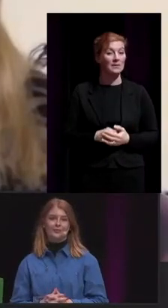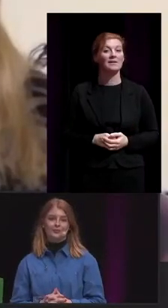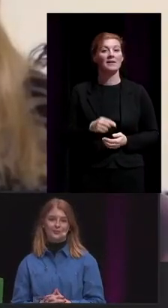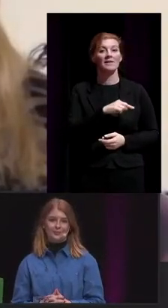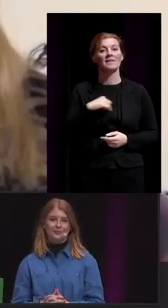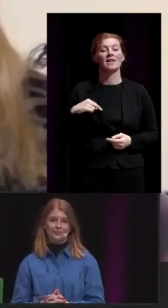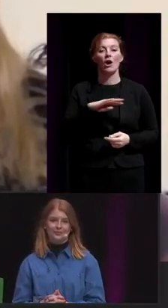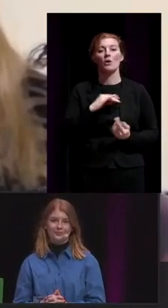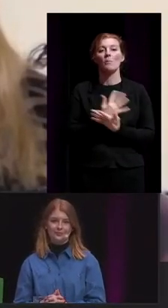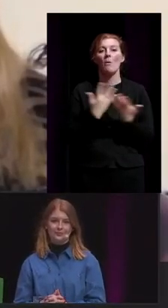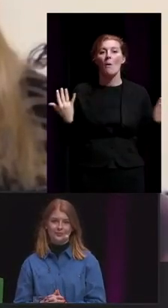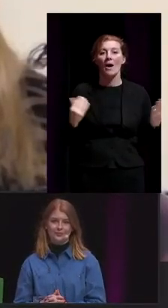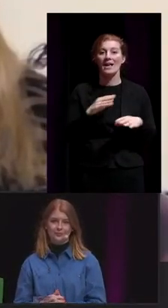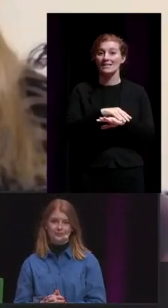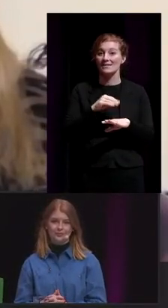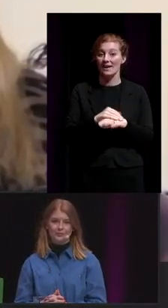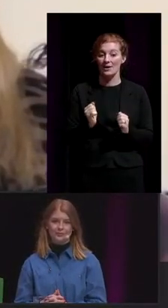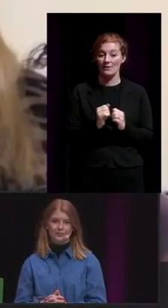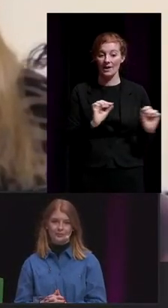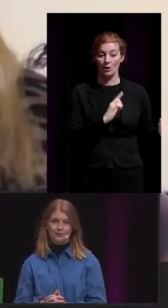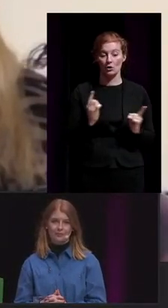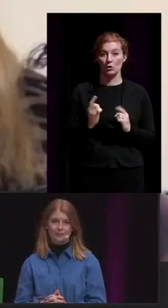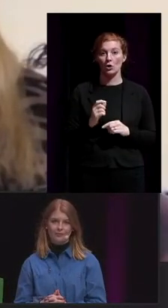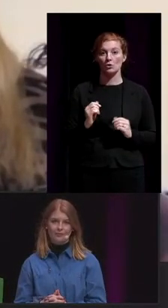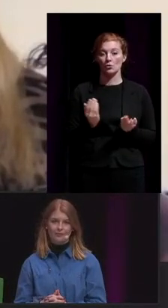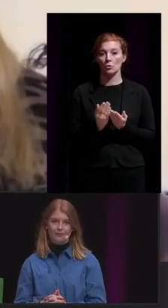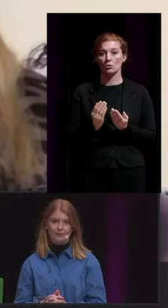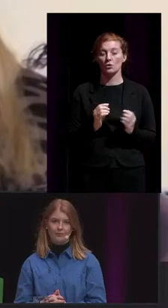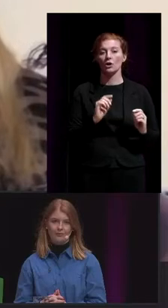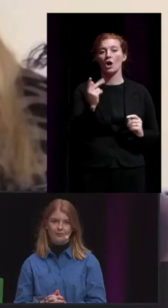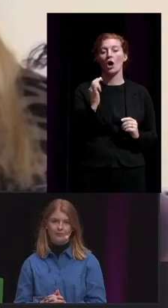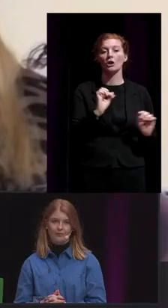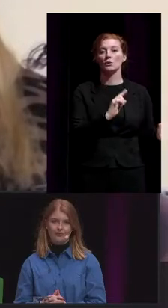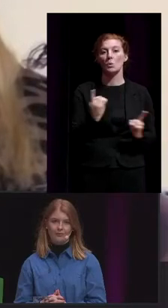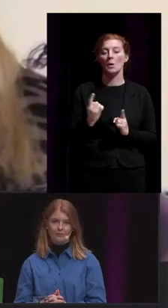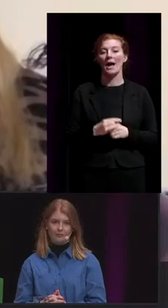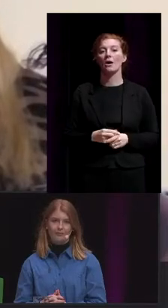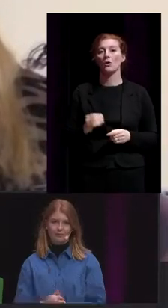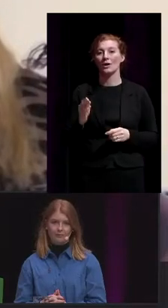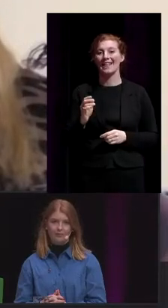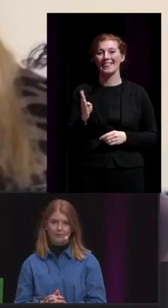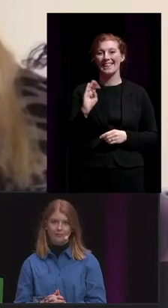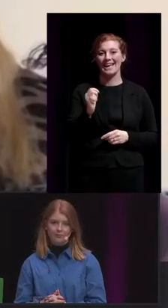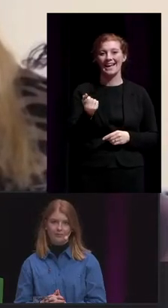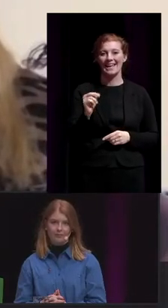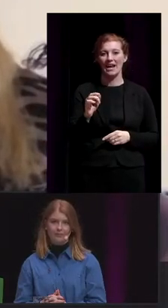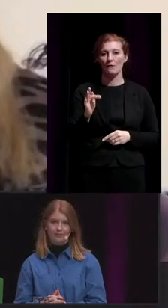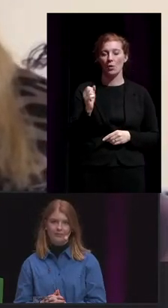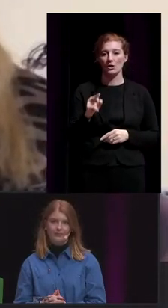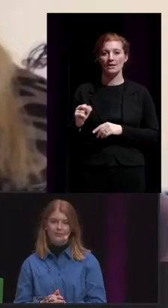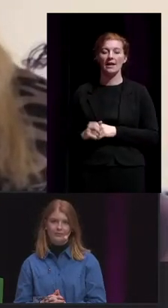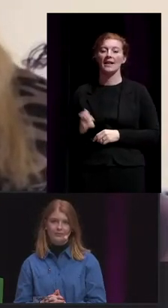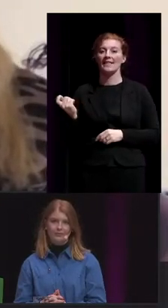många i Sverige. Jag tänker att dels när vi kan skoga Degerfors, jag har ju två, men också representerar andra kommuner som jobbar med precis de här